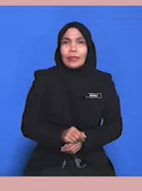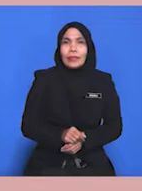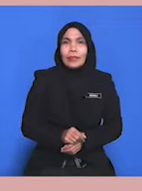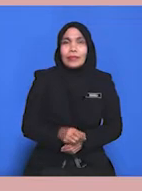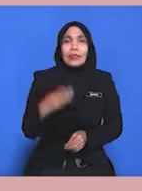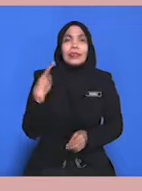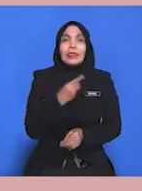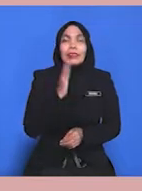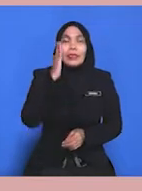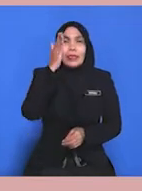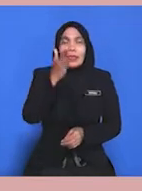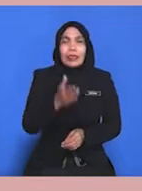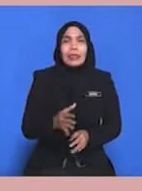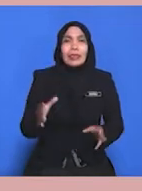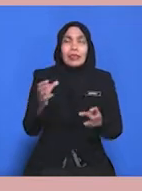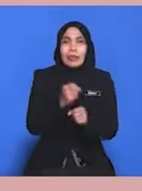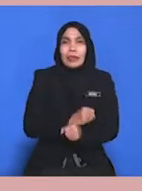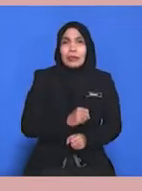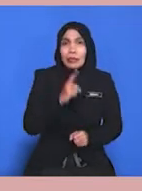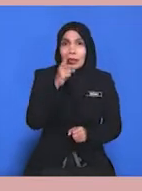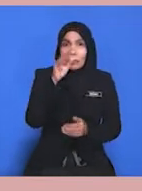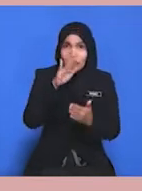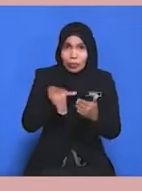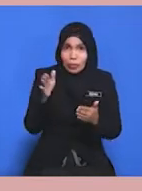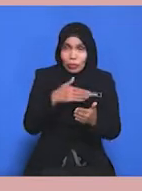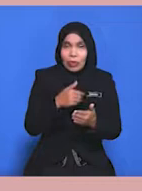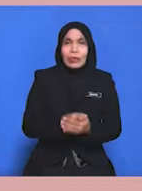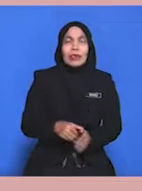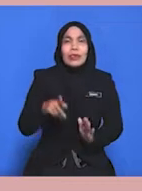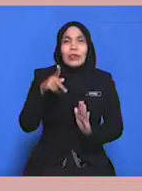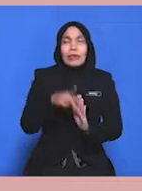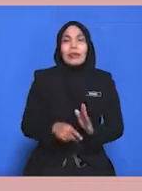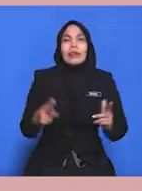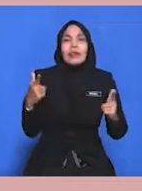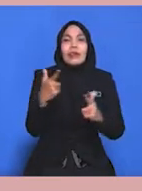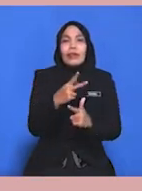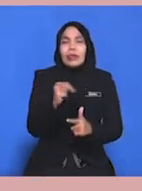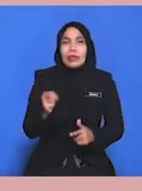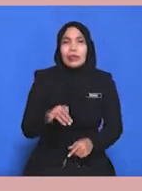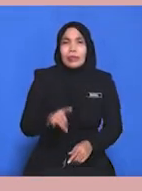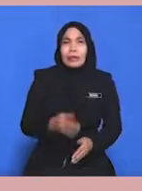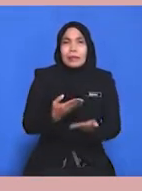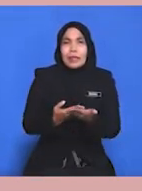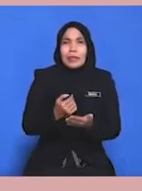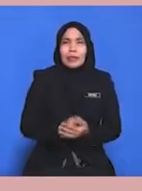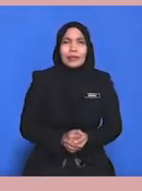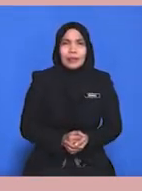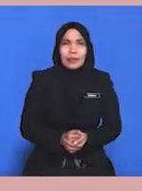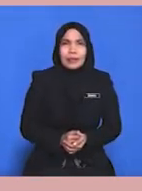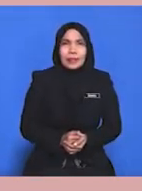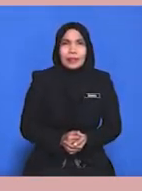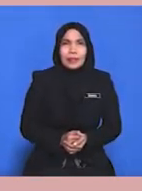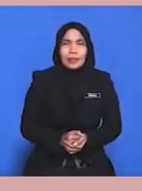akan mendapat 1 jadual perlawanan yang adil dan saksama. Paparan menunjukkan contoh